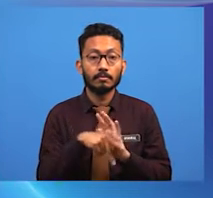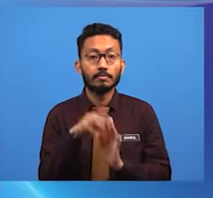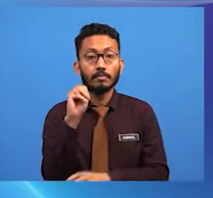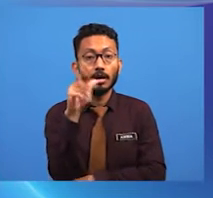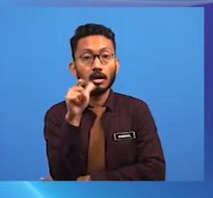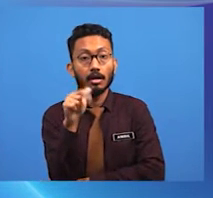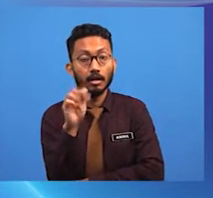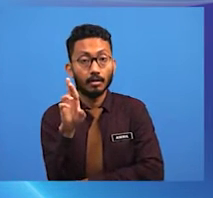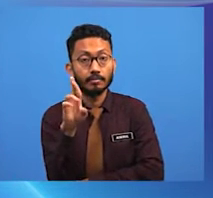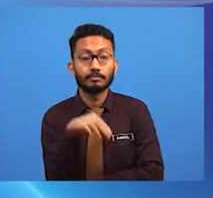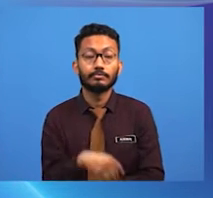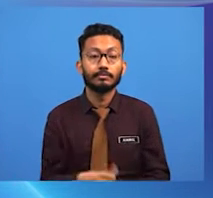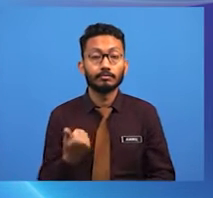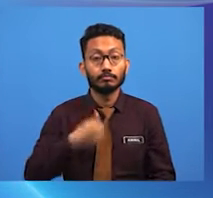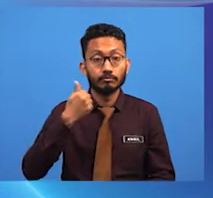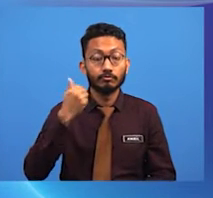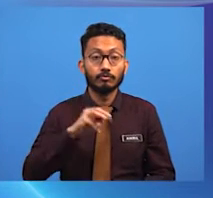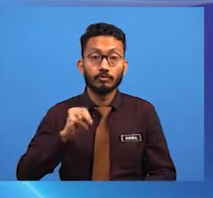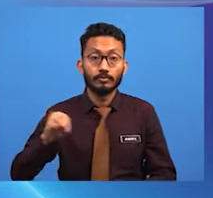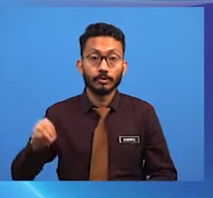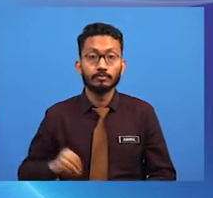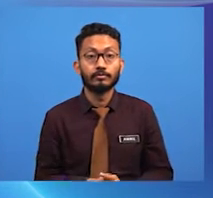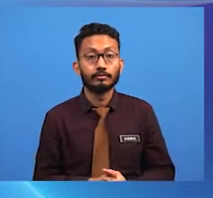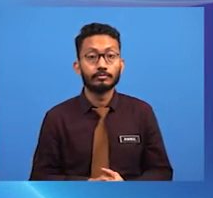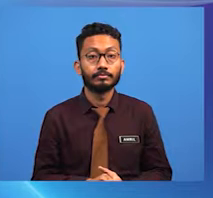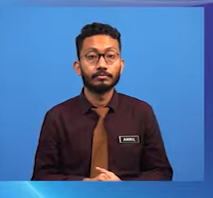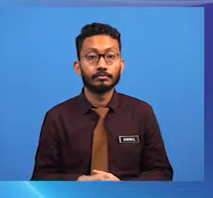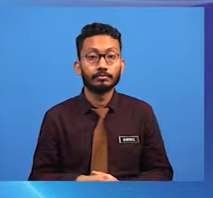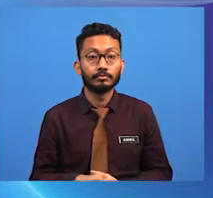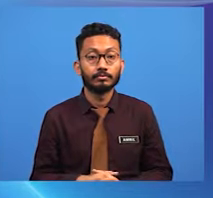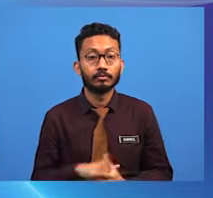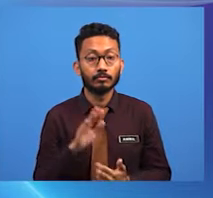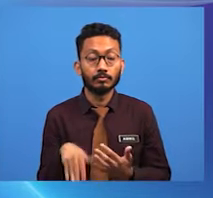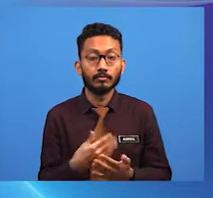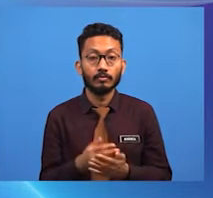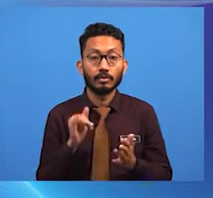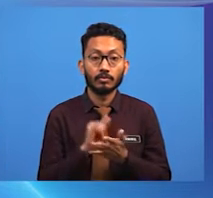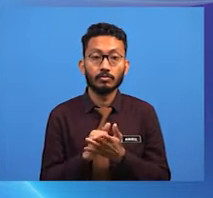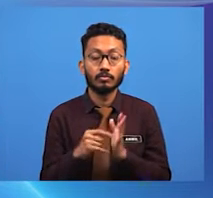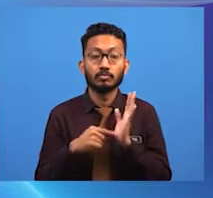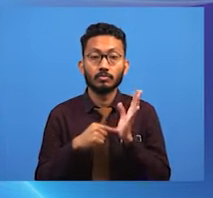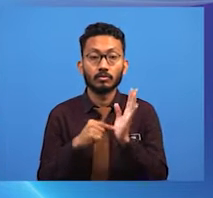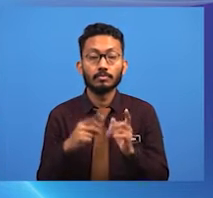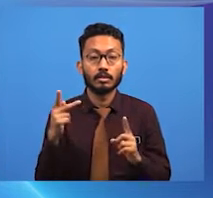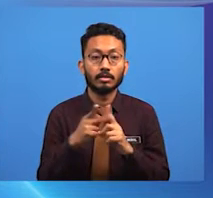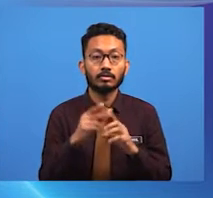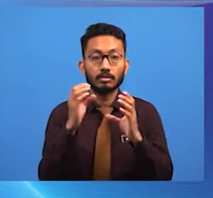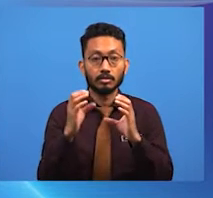Ya, hebat murid-murid. Ciri yang pertama merujuk kepada ciri pemboleh